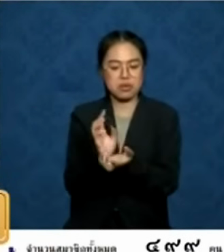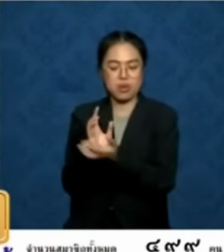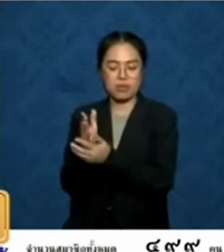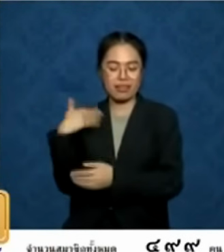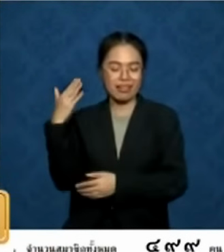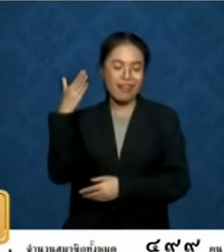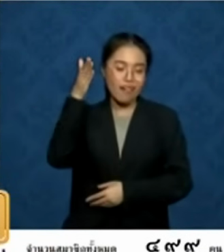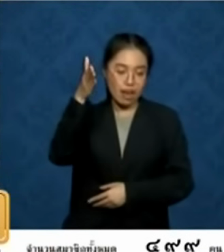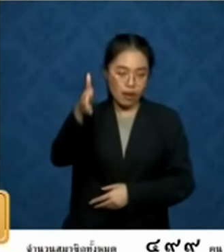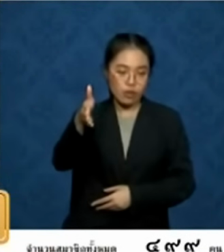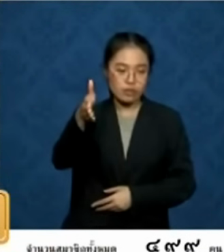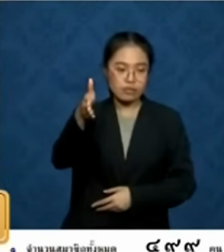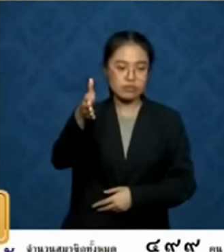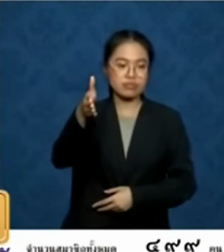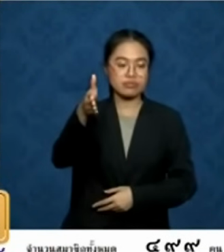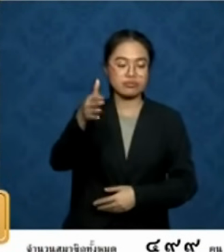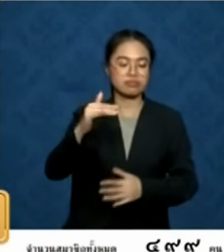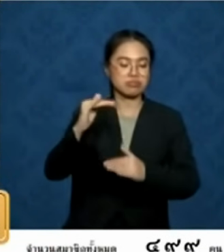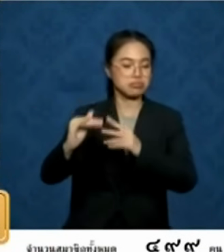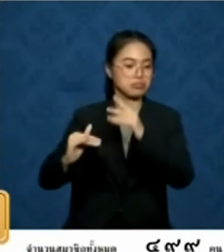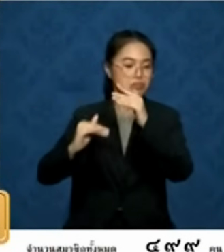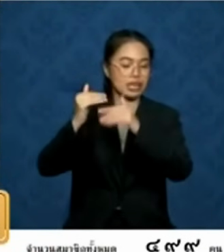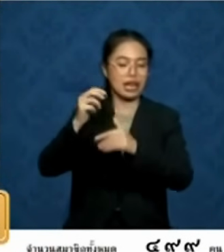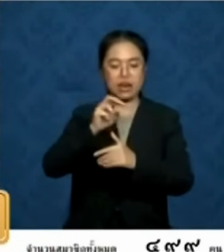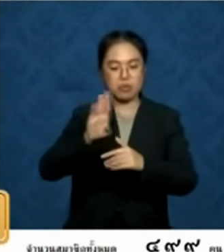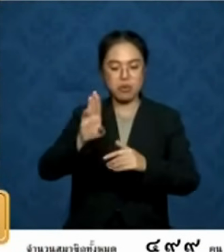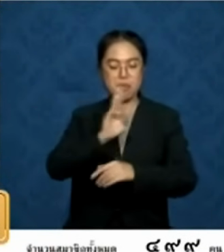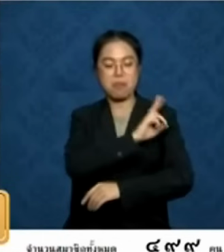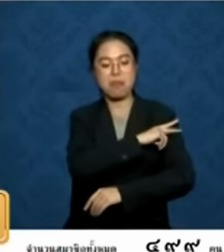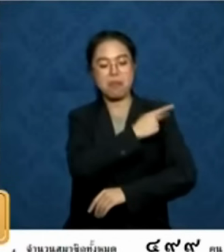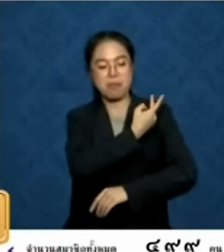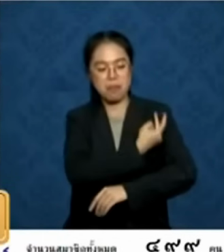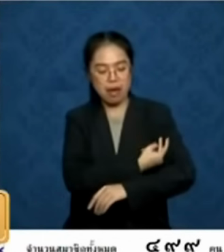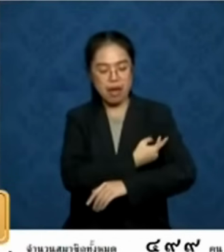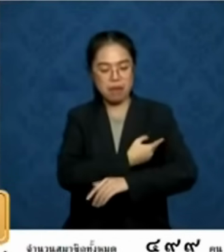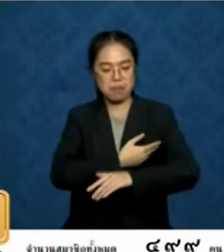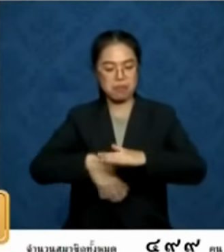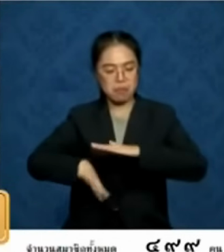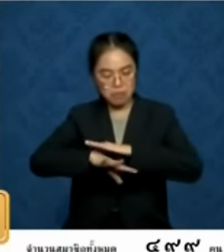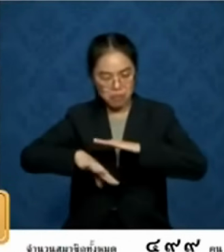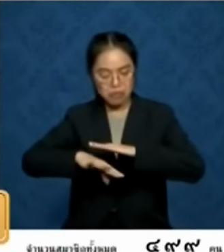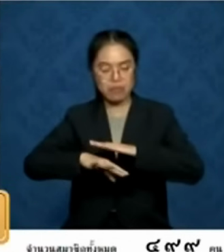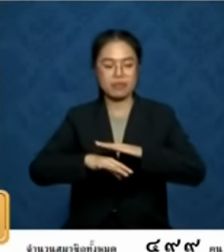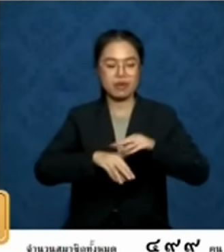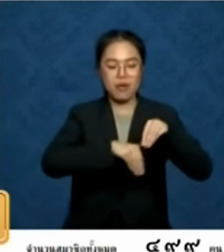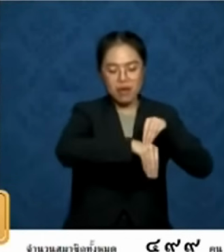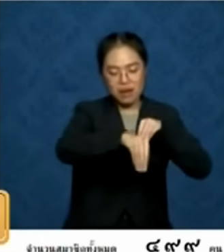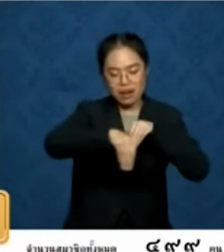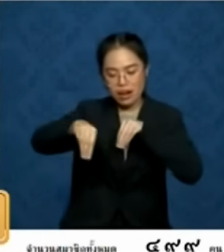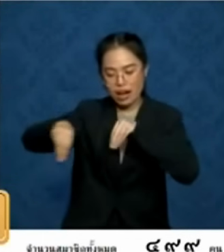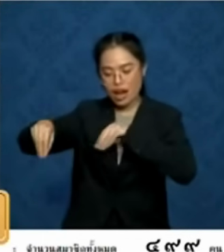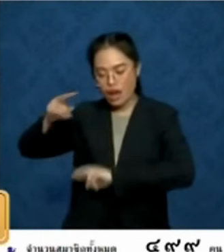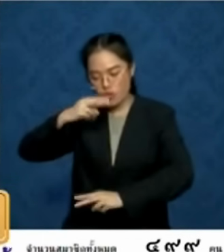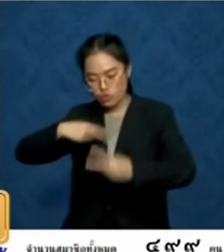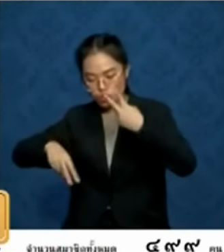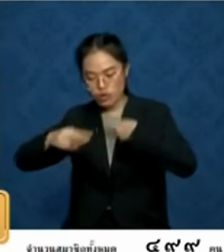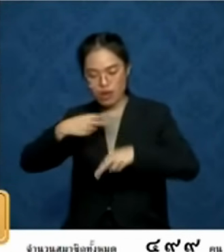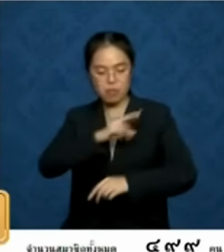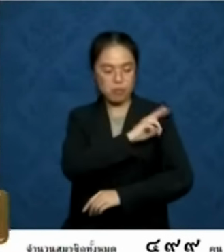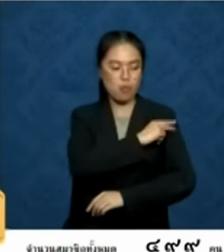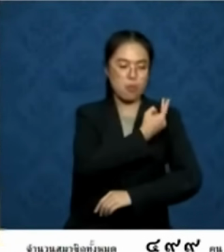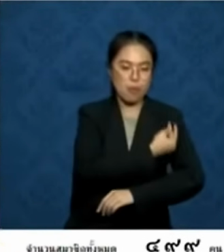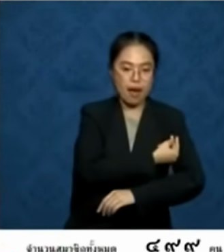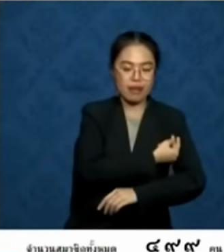ตพัฒนาระบบการแพทย์ปฐมภูมิและเครือข่ายระบบสุขภาพระดับอำเภอตลอดจนพัฒน